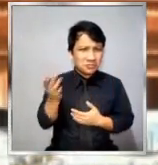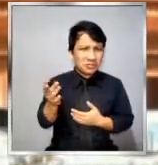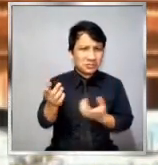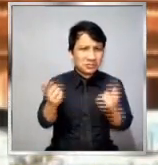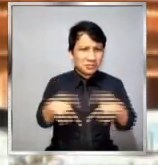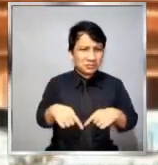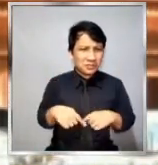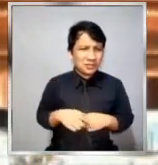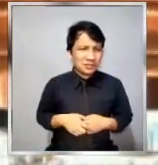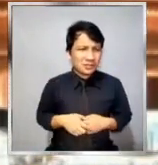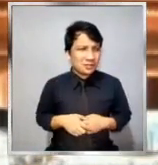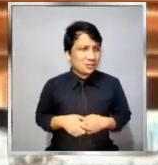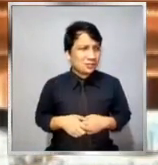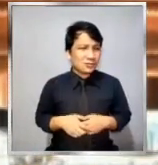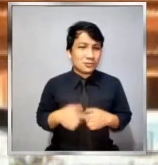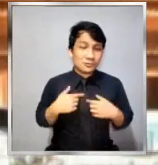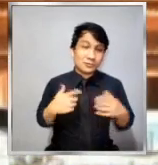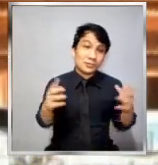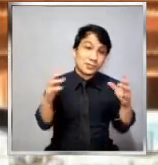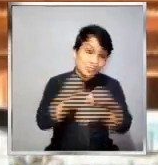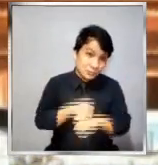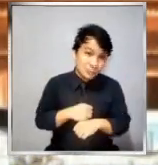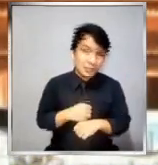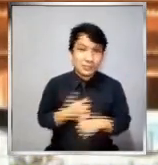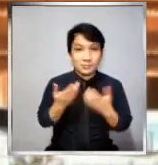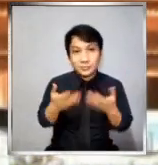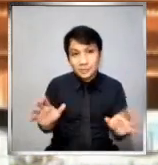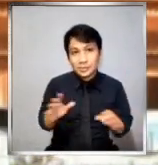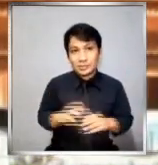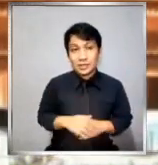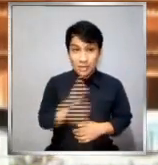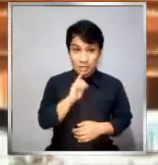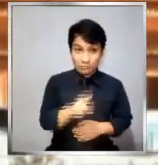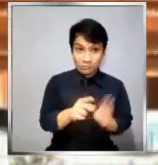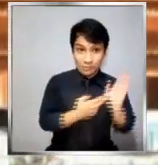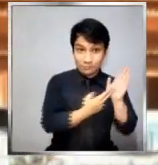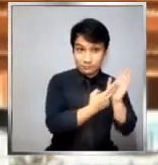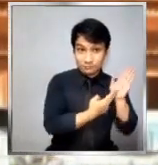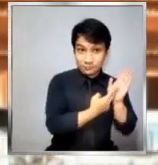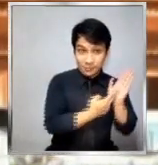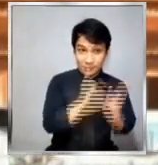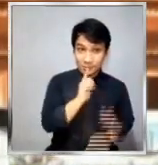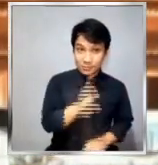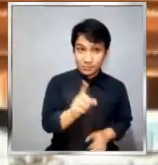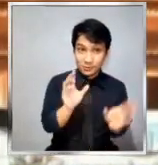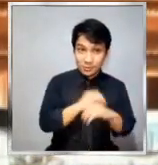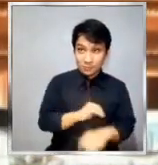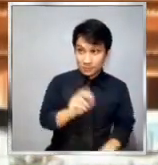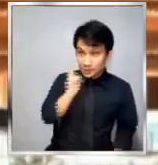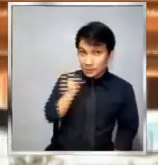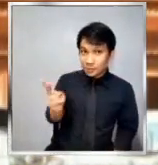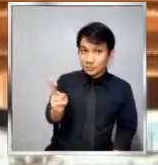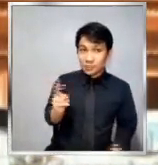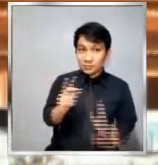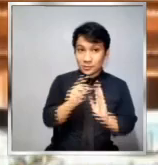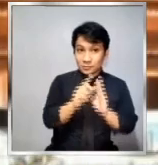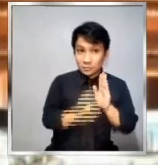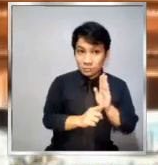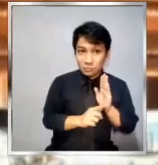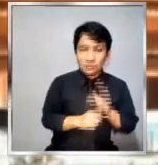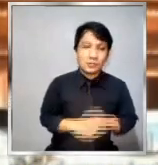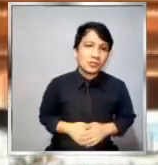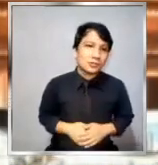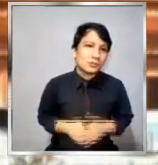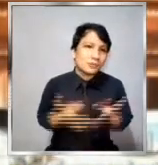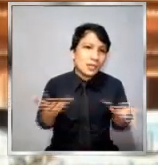Tinapos ko na to the last. Totoo yan, ha? Honestly. Pakita ninyo yung flow. Wala na,